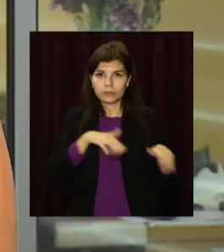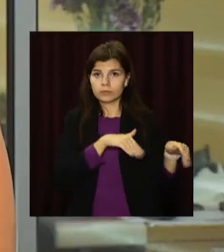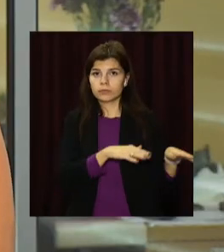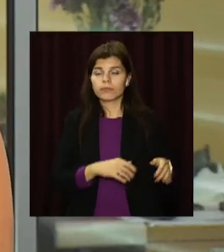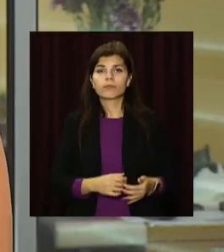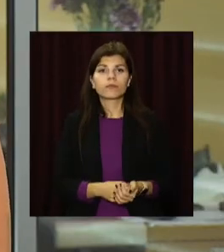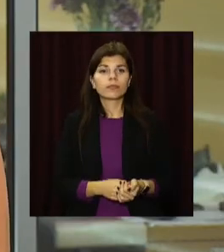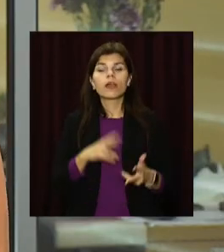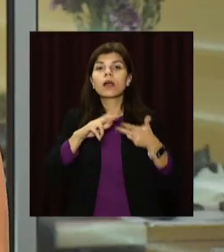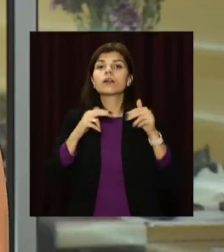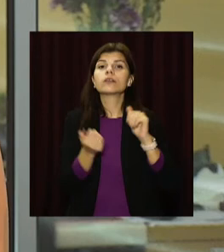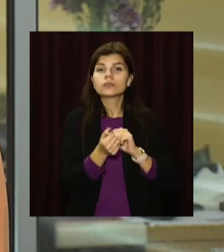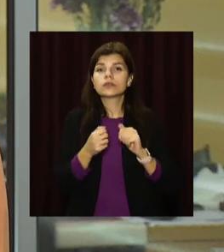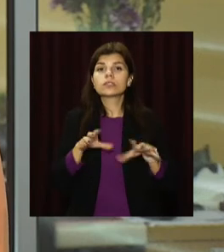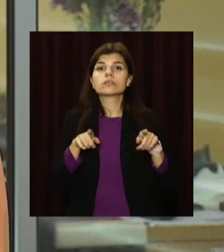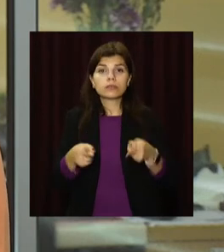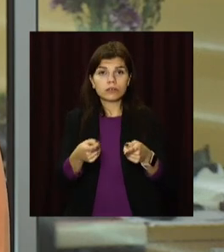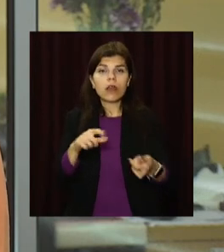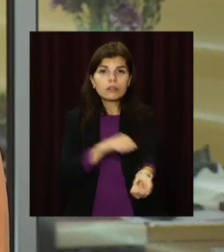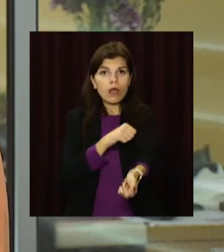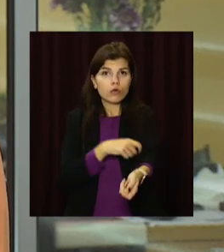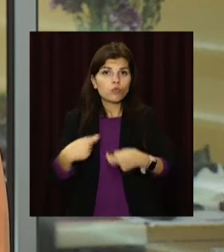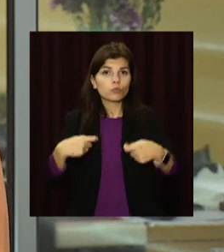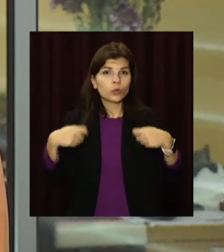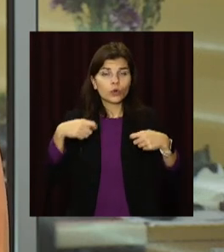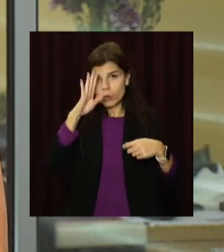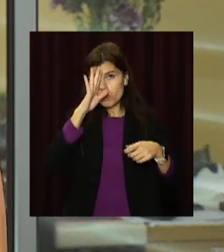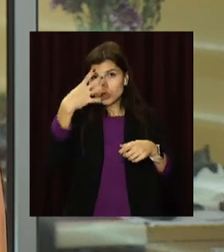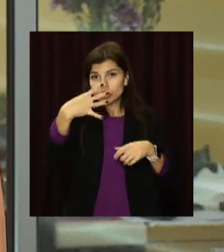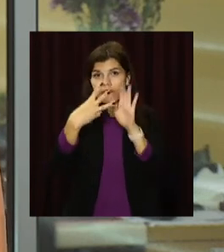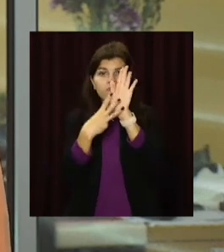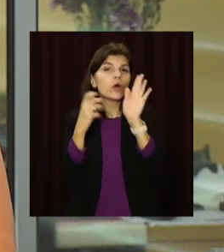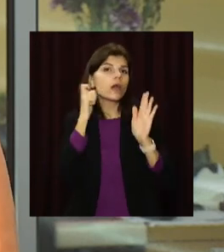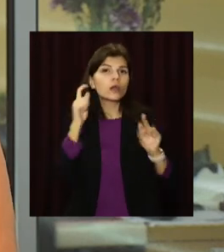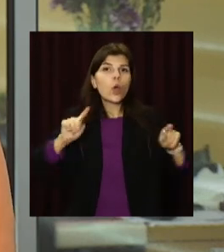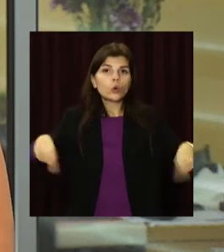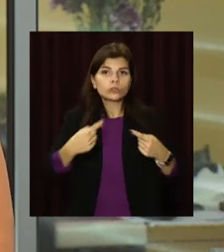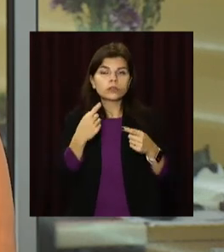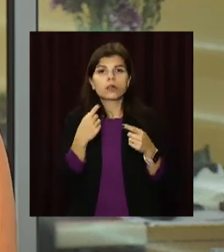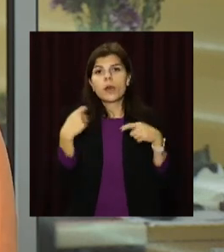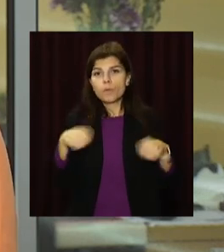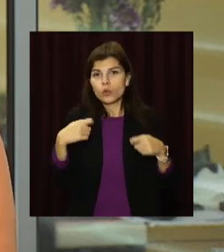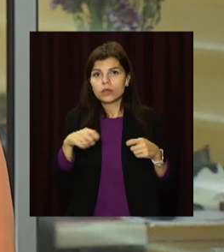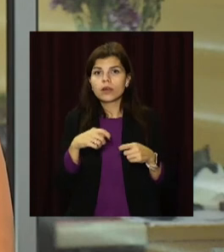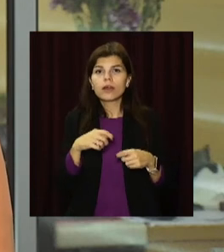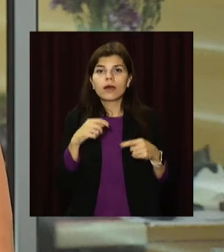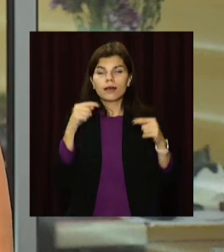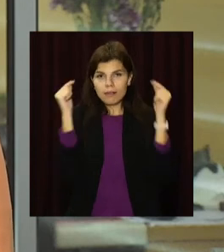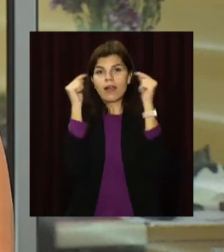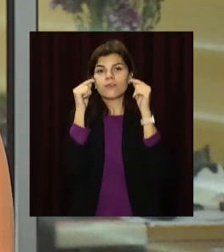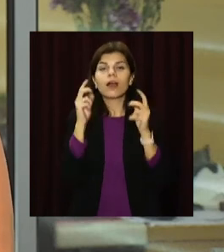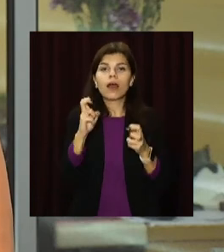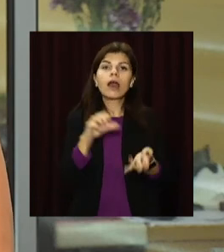У Кам'янському затримали наркоторговців. Слідчі встановили, 48-річний чоловік організував мережу продажу кайфу за